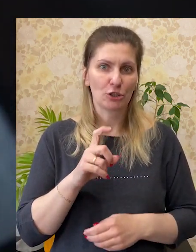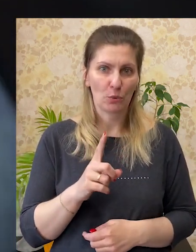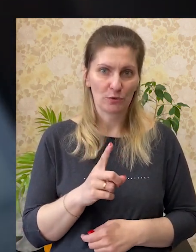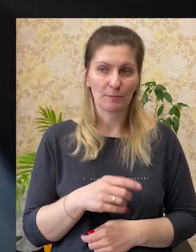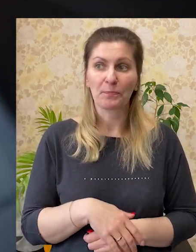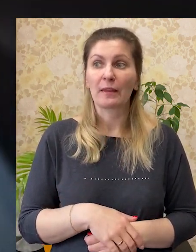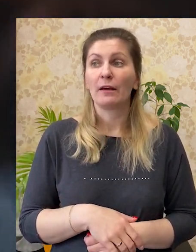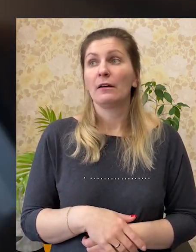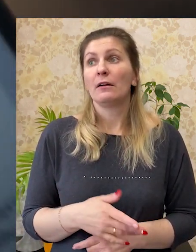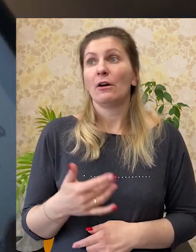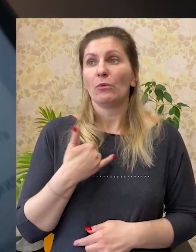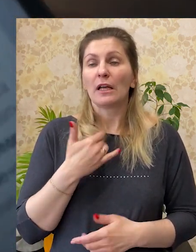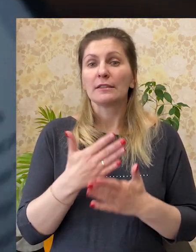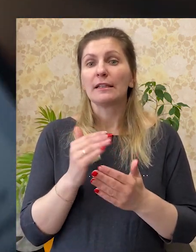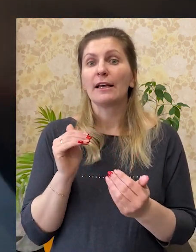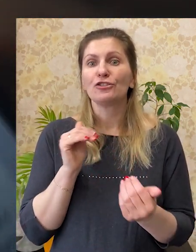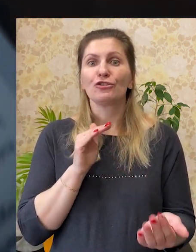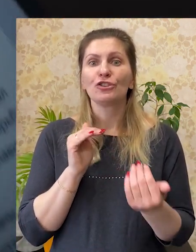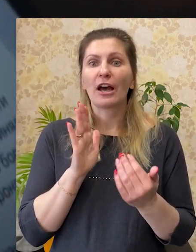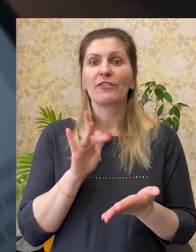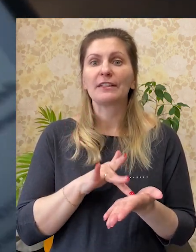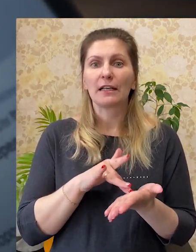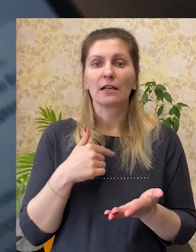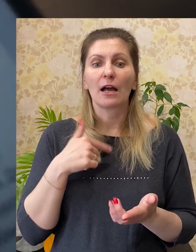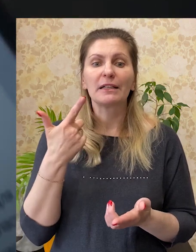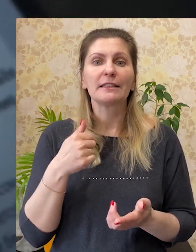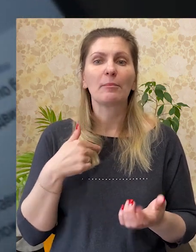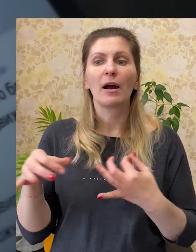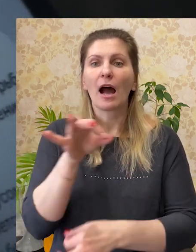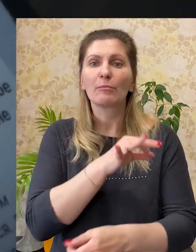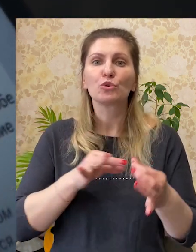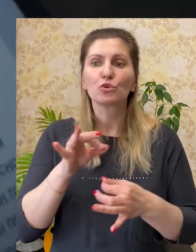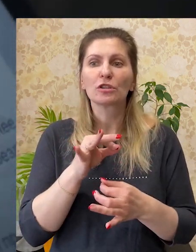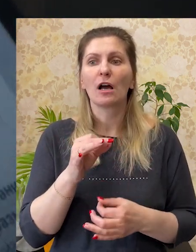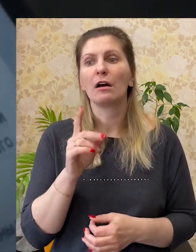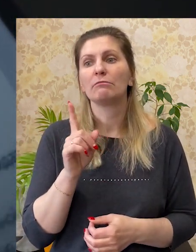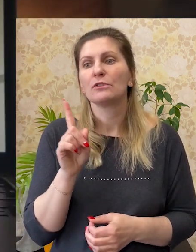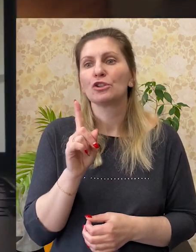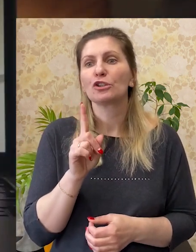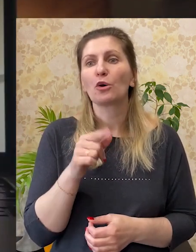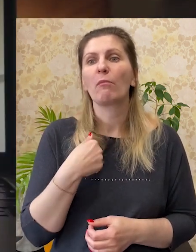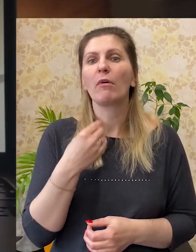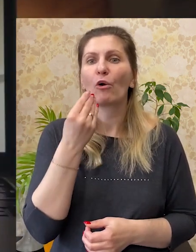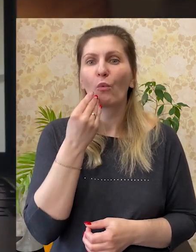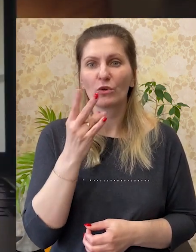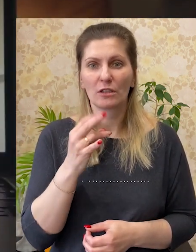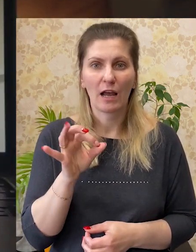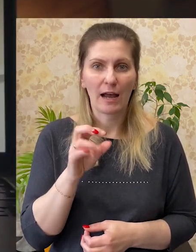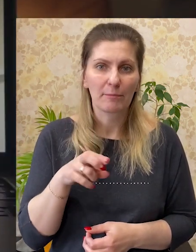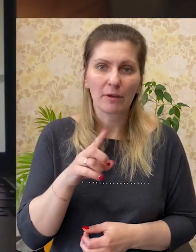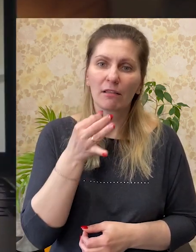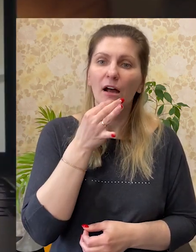Телеграме, и мы там общаемся, мы обсуждаем там, от того, что было сегодня на обед, понравилось или